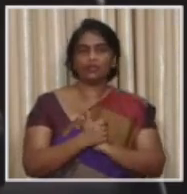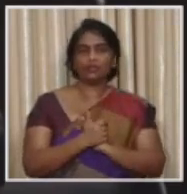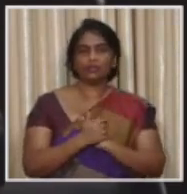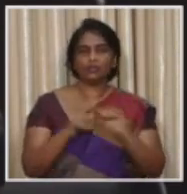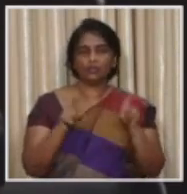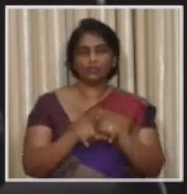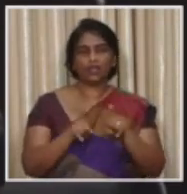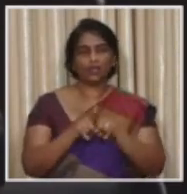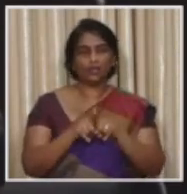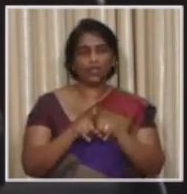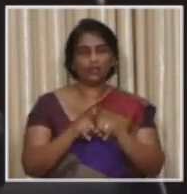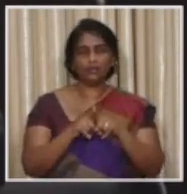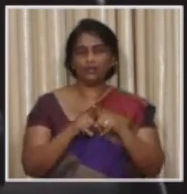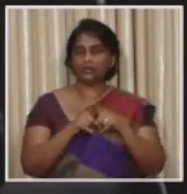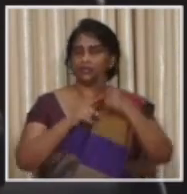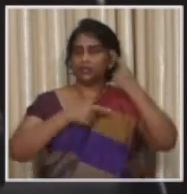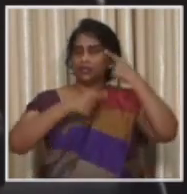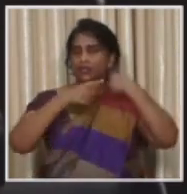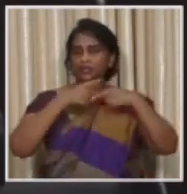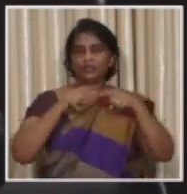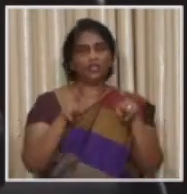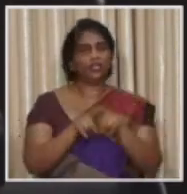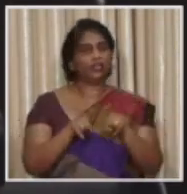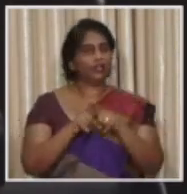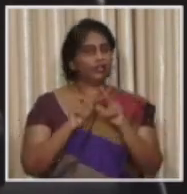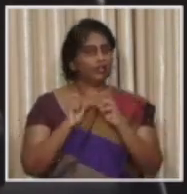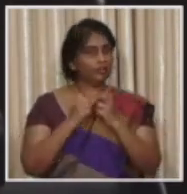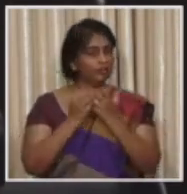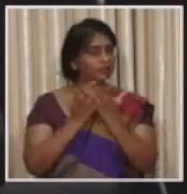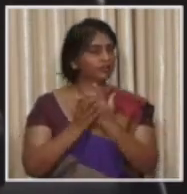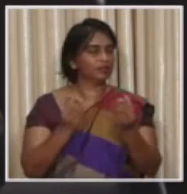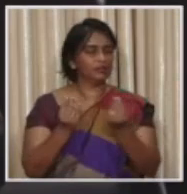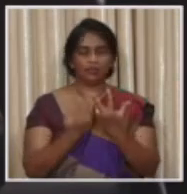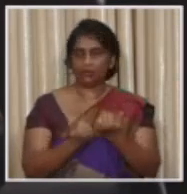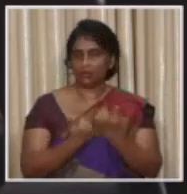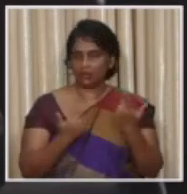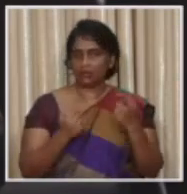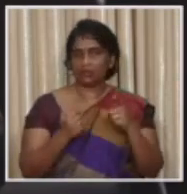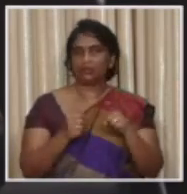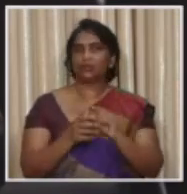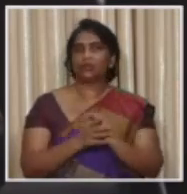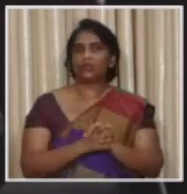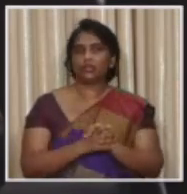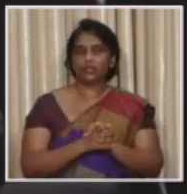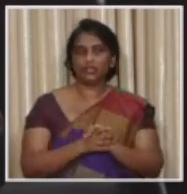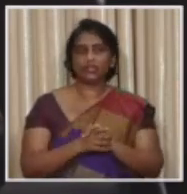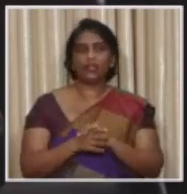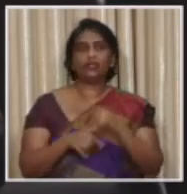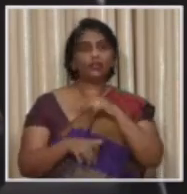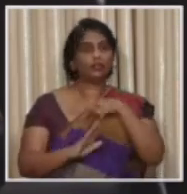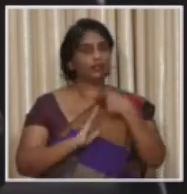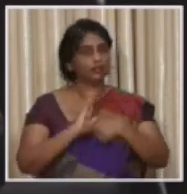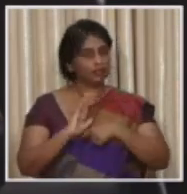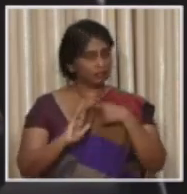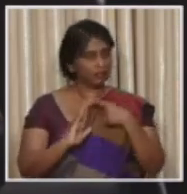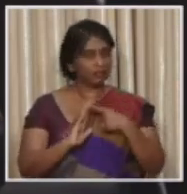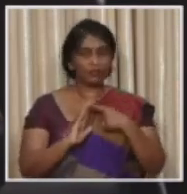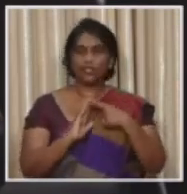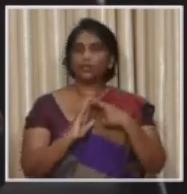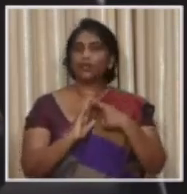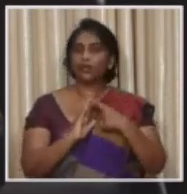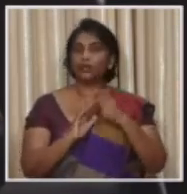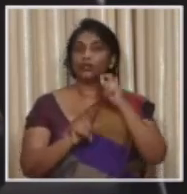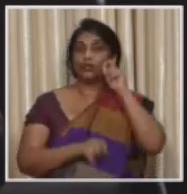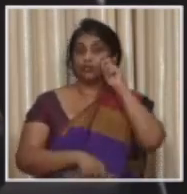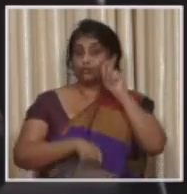ප්‍රශ්නවලට නිවැරදි විසඳුම් මෙතනින් ලැබෙන්නේ නැහැ. ඒ නිසා අපි ඉල්ලනවා මේ රටේ සමස්ත ජනතාවම